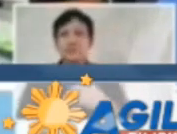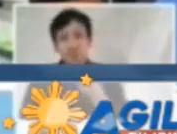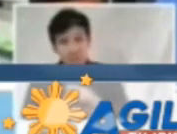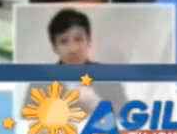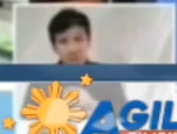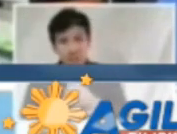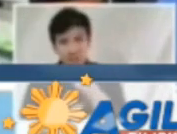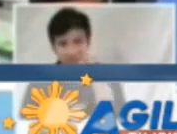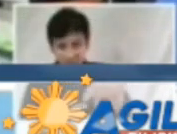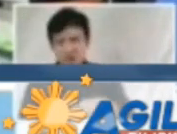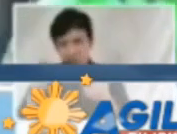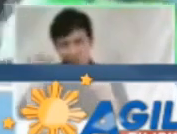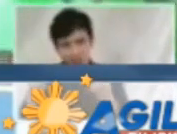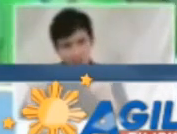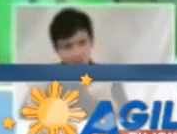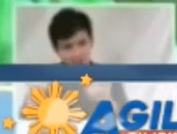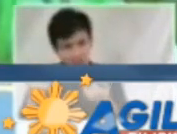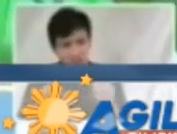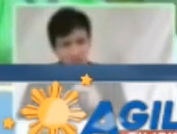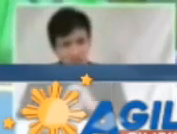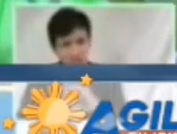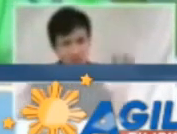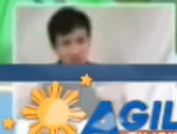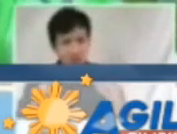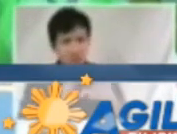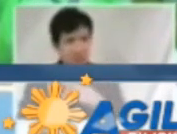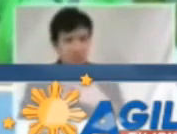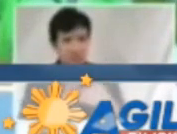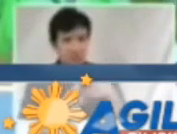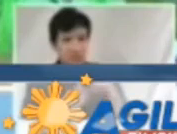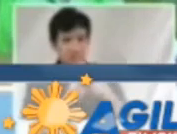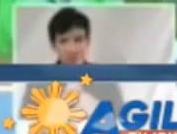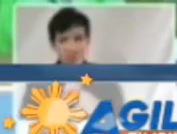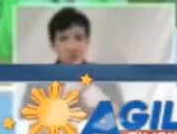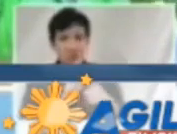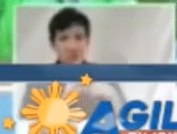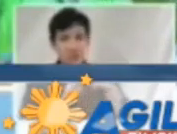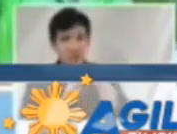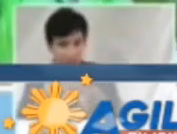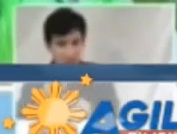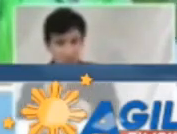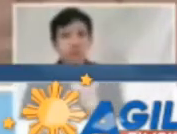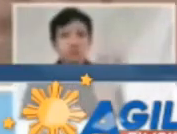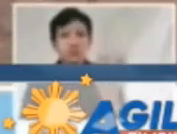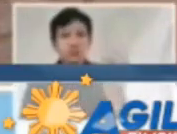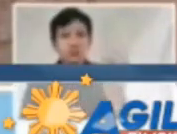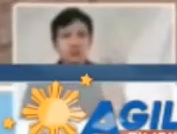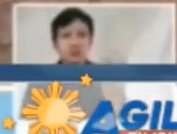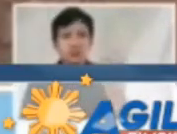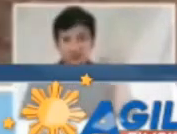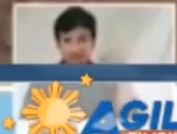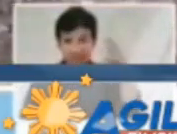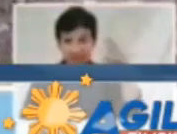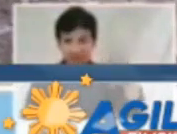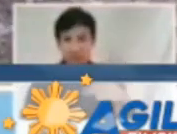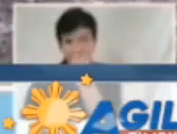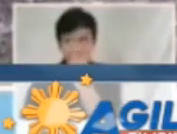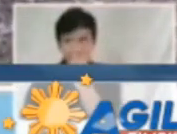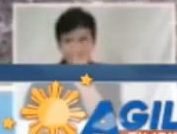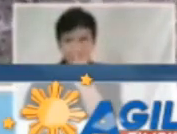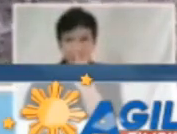SAP na ito. No? Hindi po yan ang tamang solusyon sa problemang yan. At tuo man po ang mga reports na